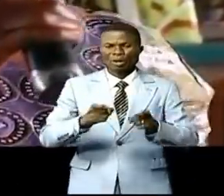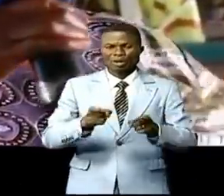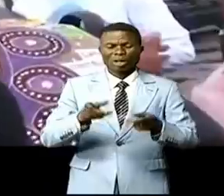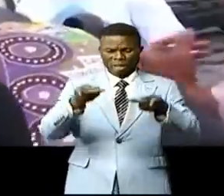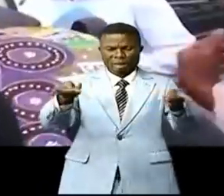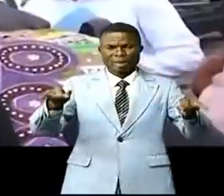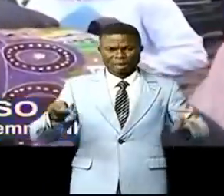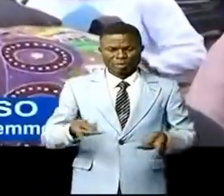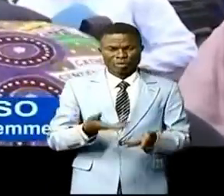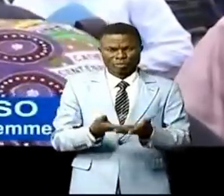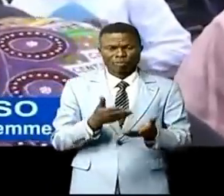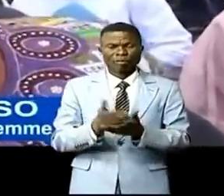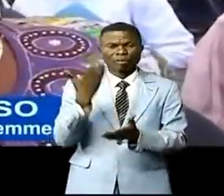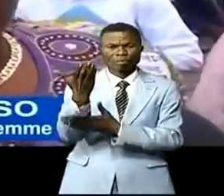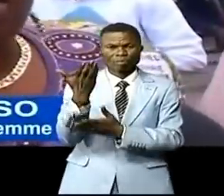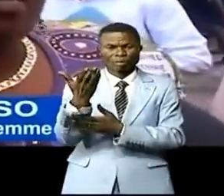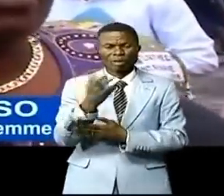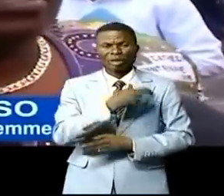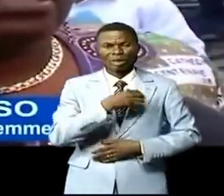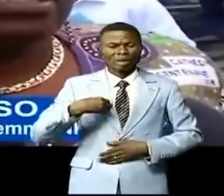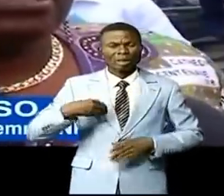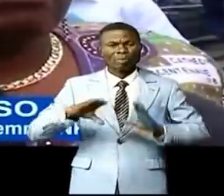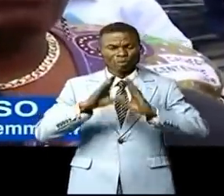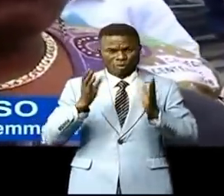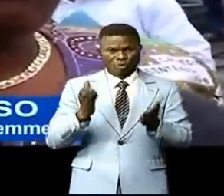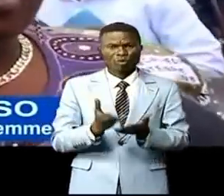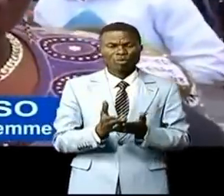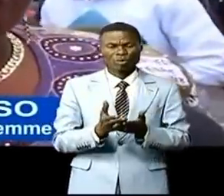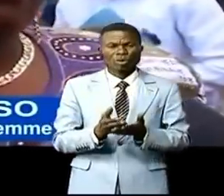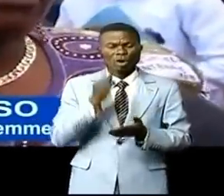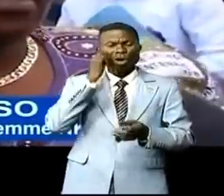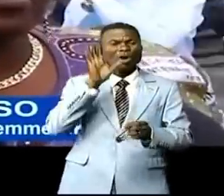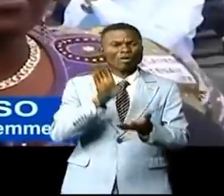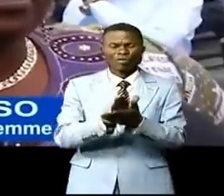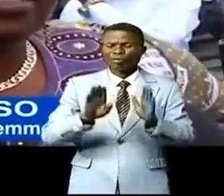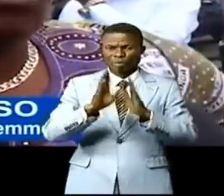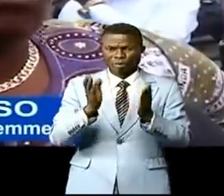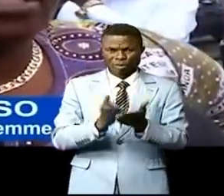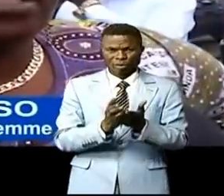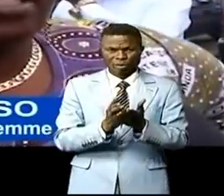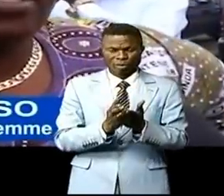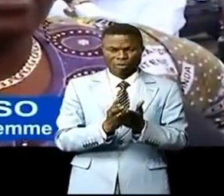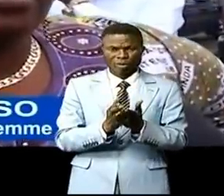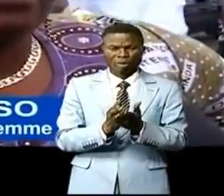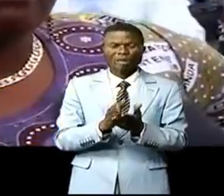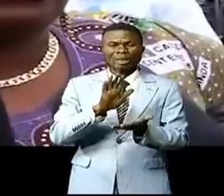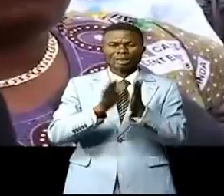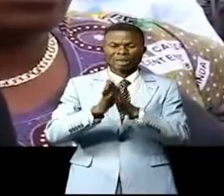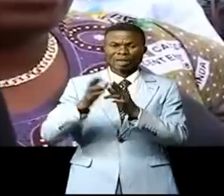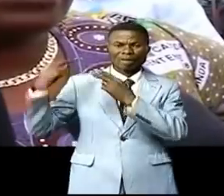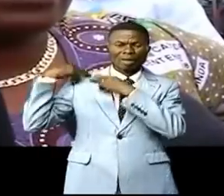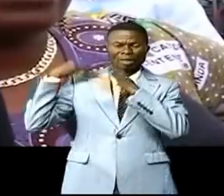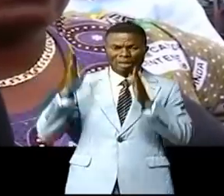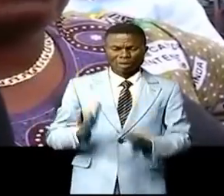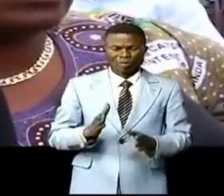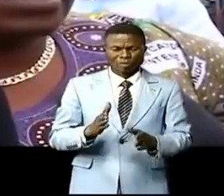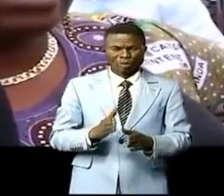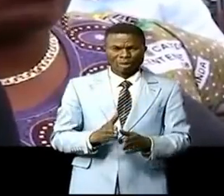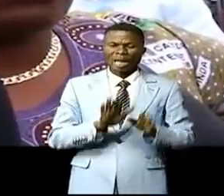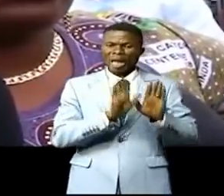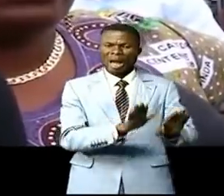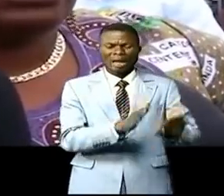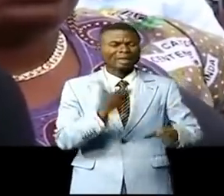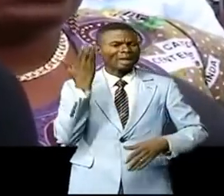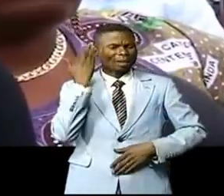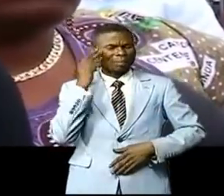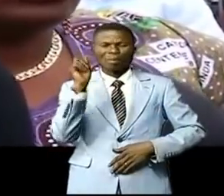environnement. On a demandé à toutes les femmes de pouvoir de s'intérioriser et de voir dire leur